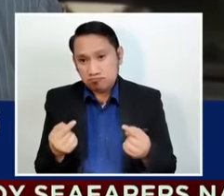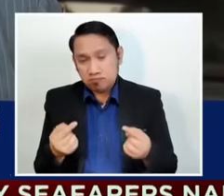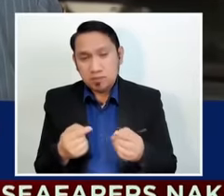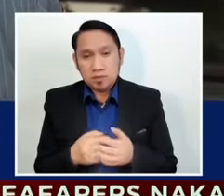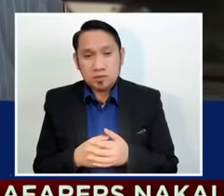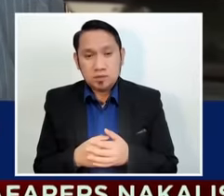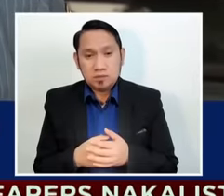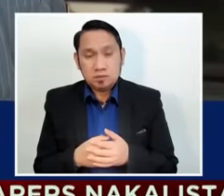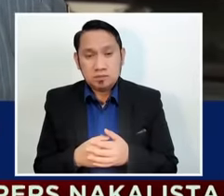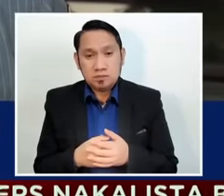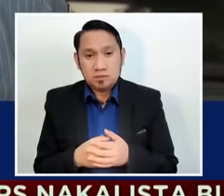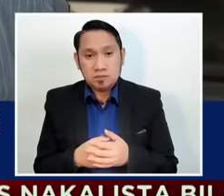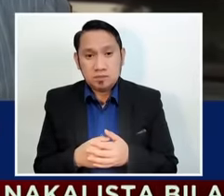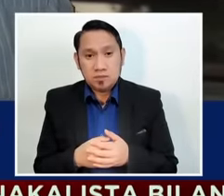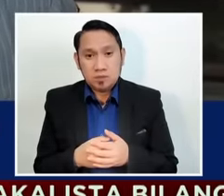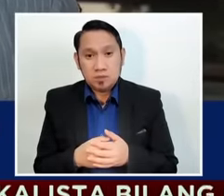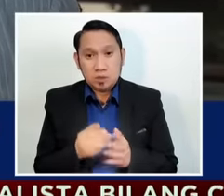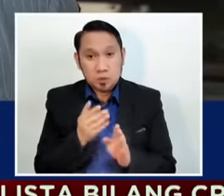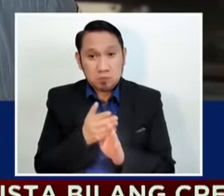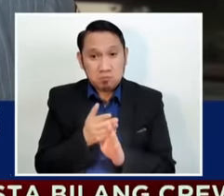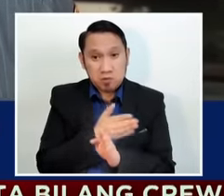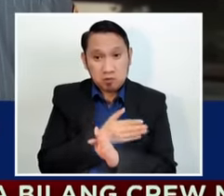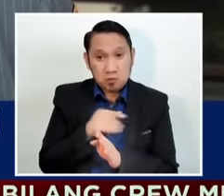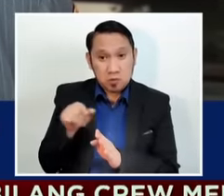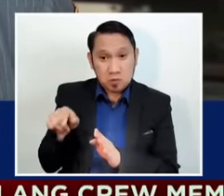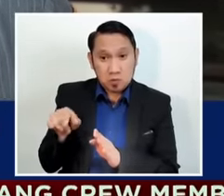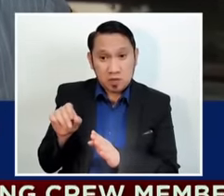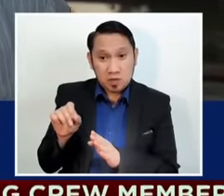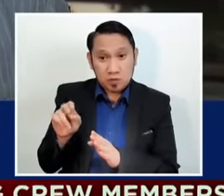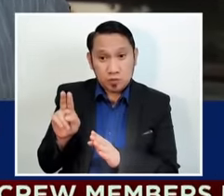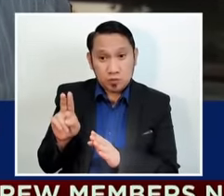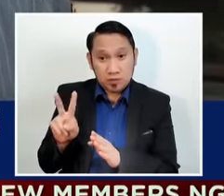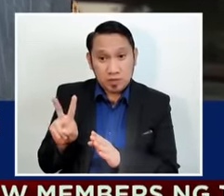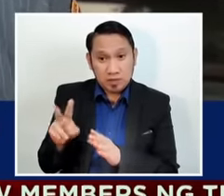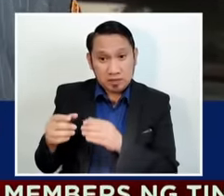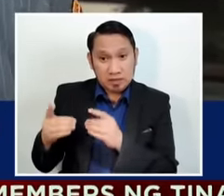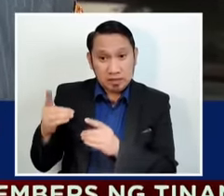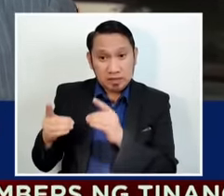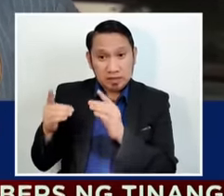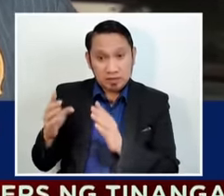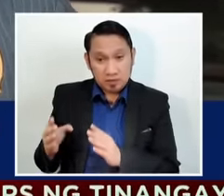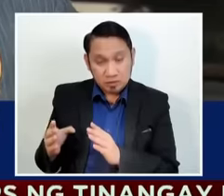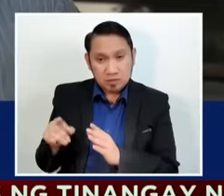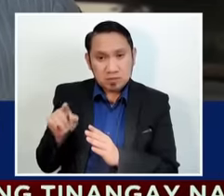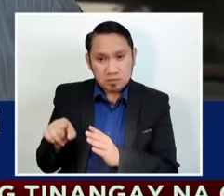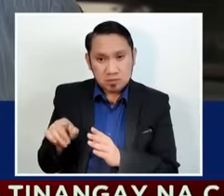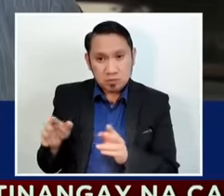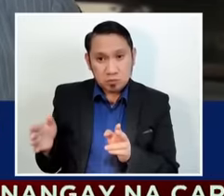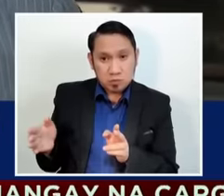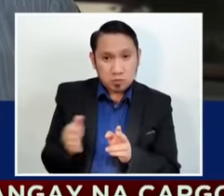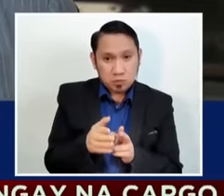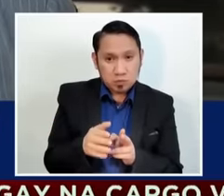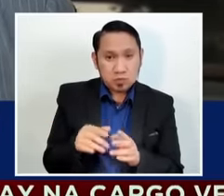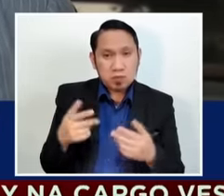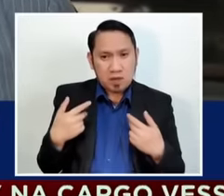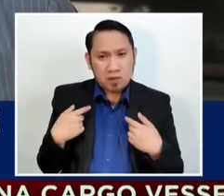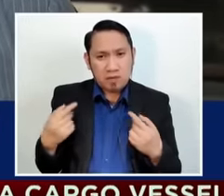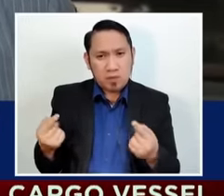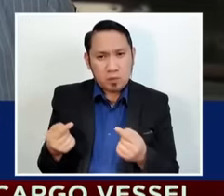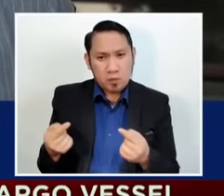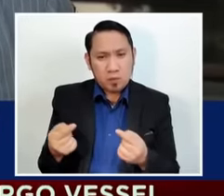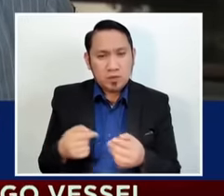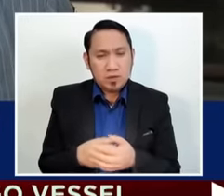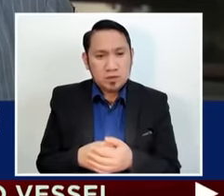ginawa noong driver ng SUV yung apparently pag side sweep sa kanila. So nagkaroon na ngayon